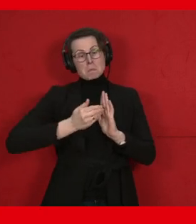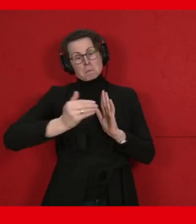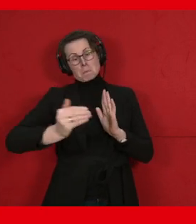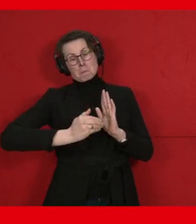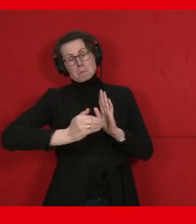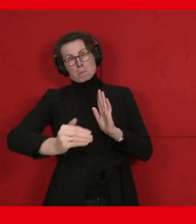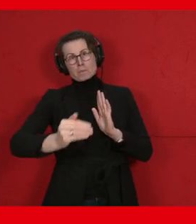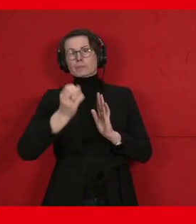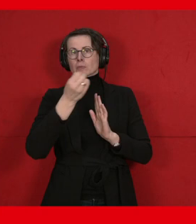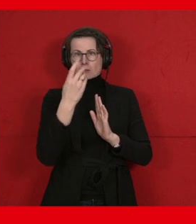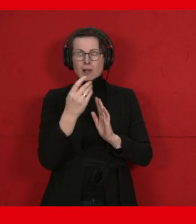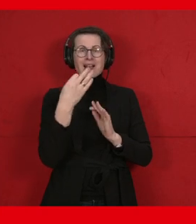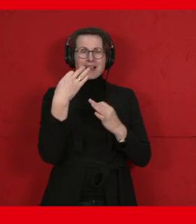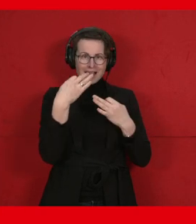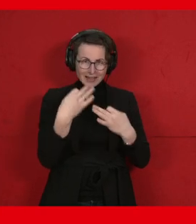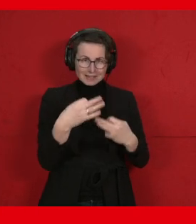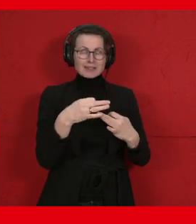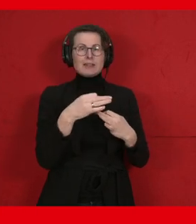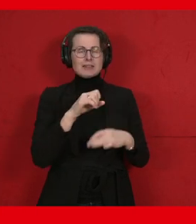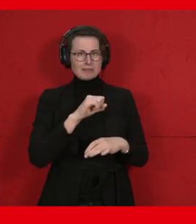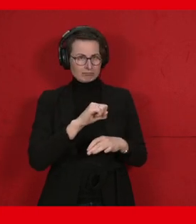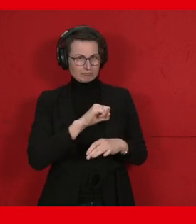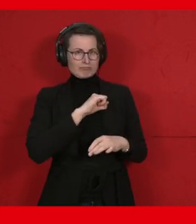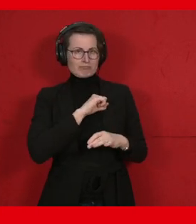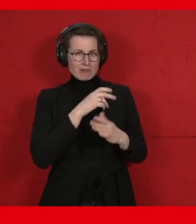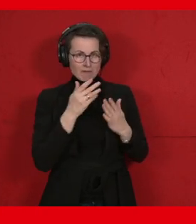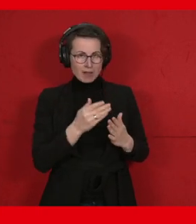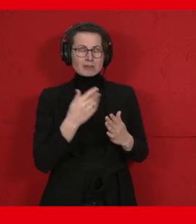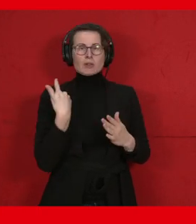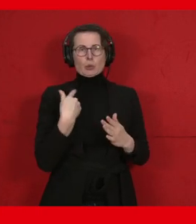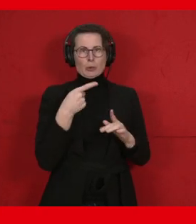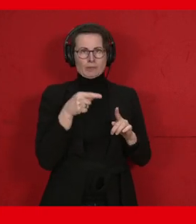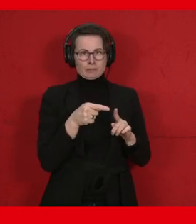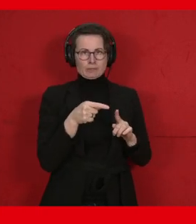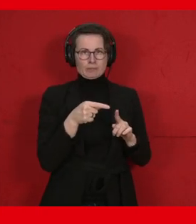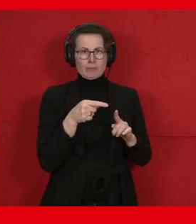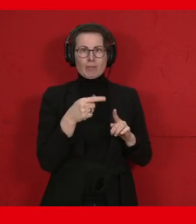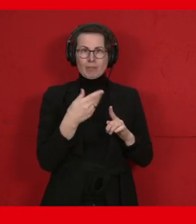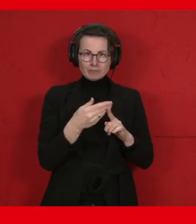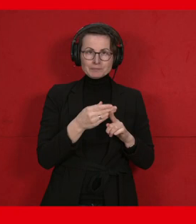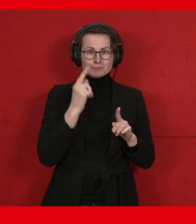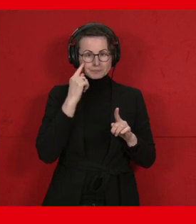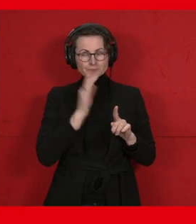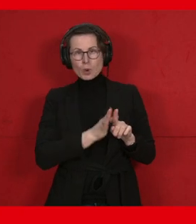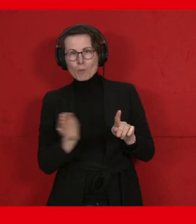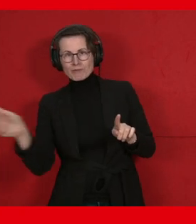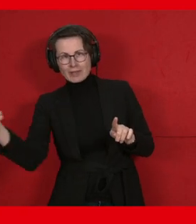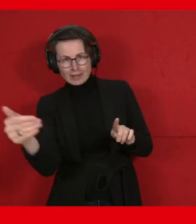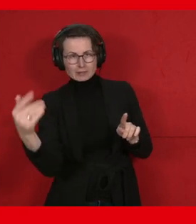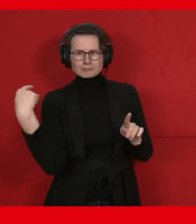gibt natürlich nur grüner Wasserstoff Sinn. Deswegen machen wir den Umweg, ja. Herr Buddermüller hat dazu gesagt, es ist